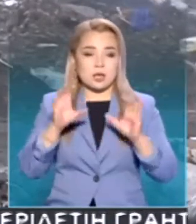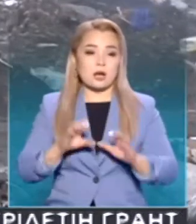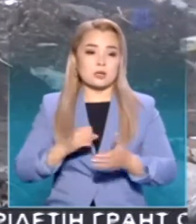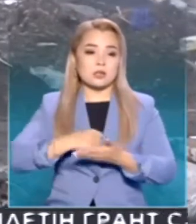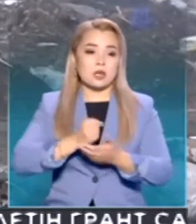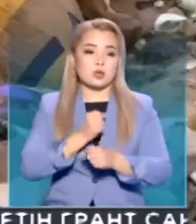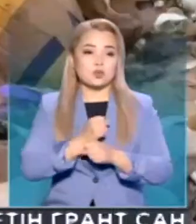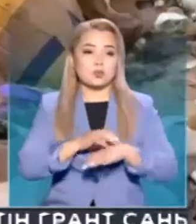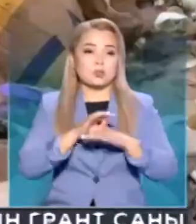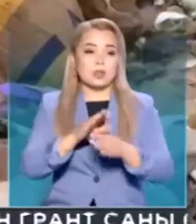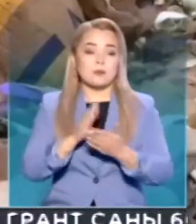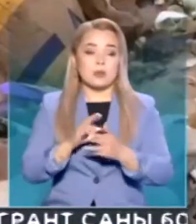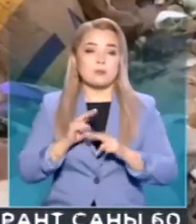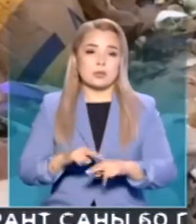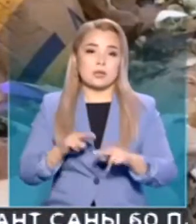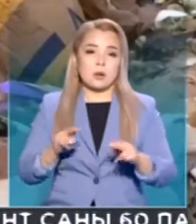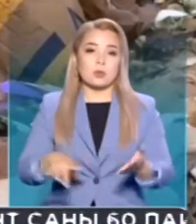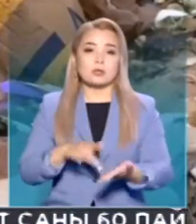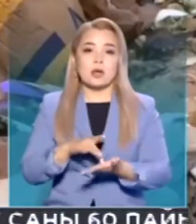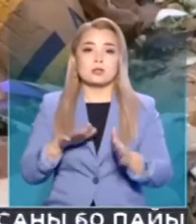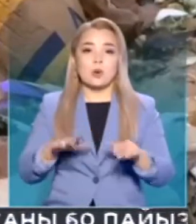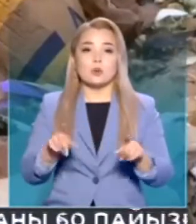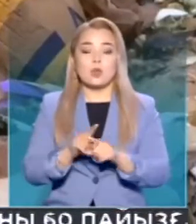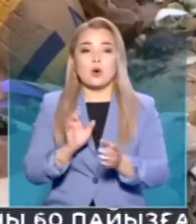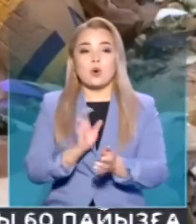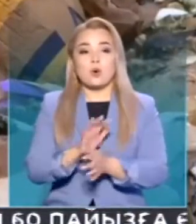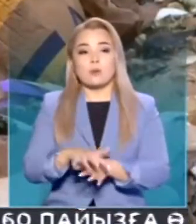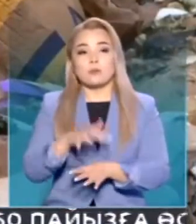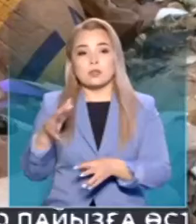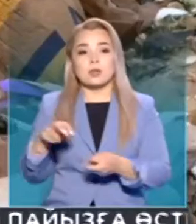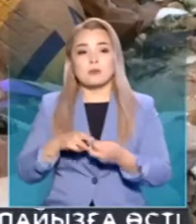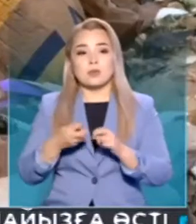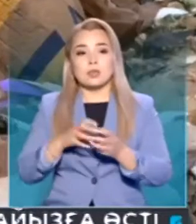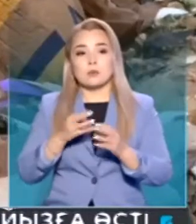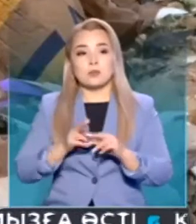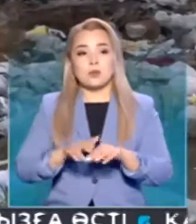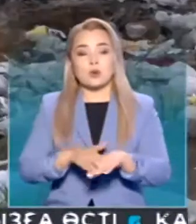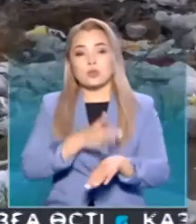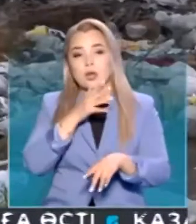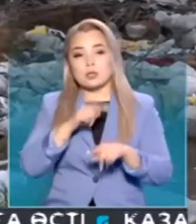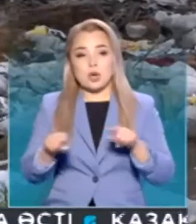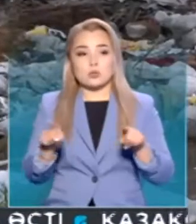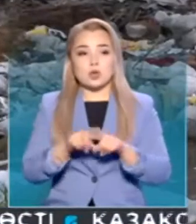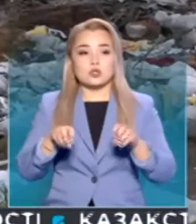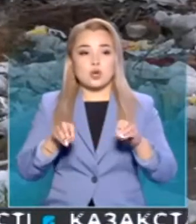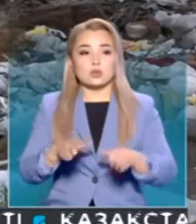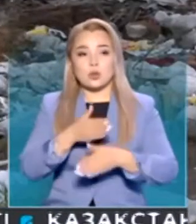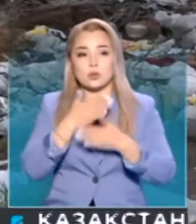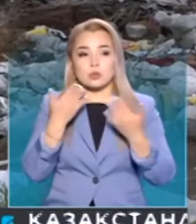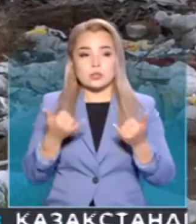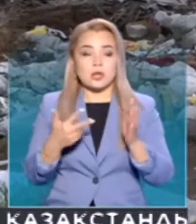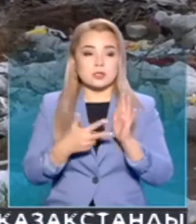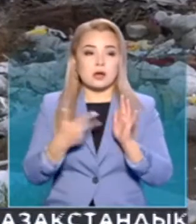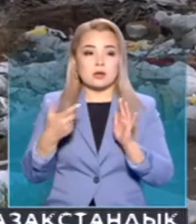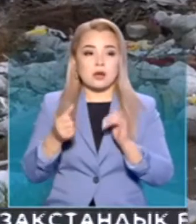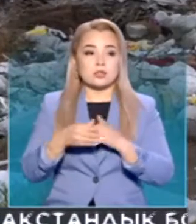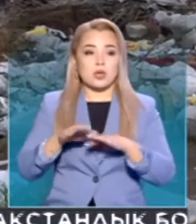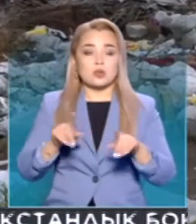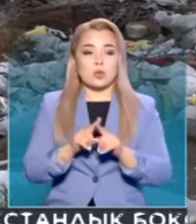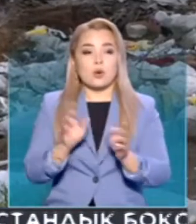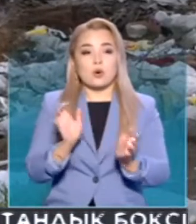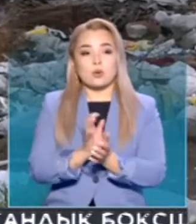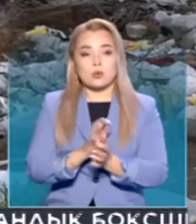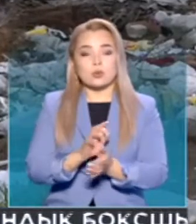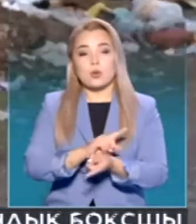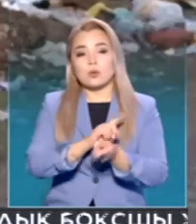тұр. Петропавл іргесіндегі Бескөл ауылында да қоқыс мәселесі көп жылдардан бері шешілмей келеді. Елді мекеннің маңындағы 8 гектар жер қоқыс